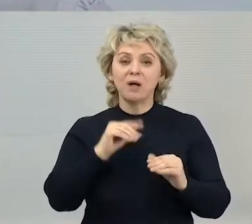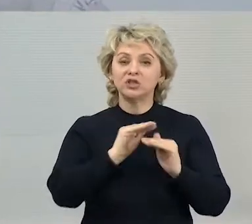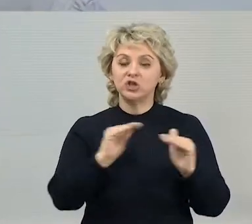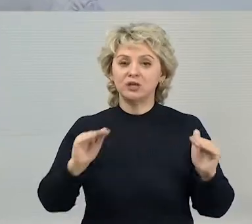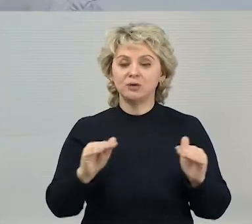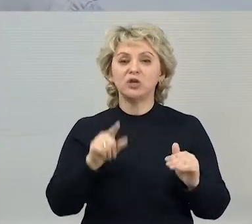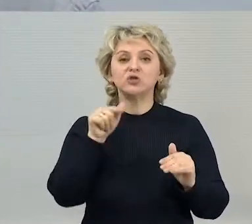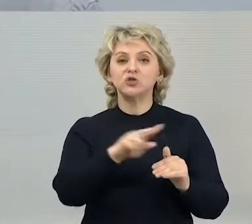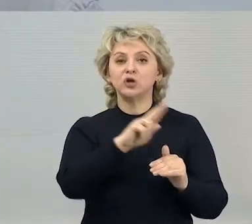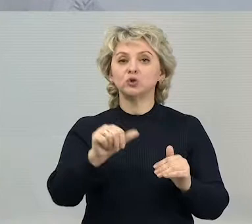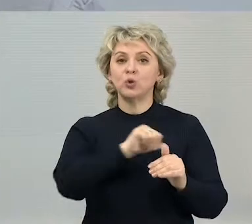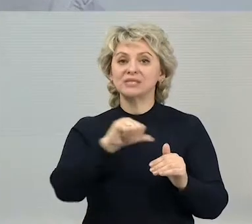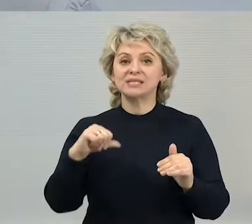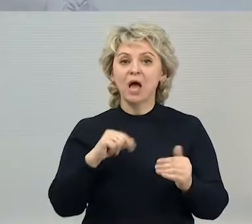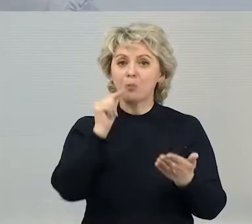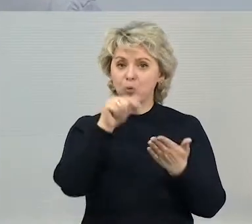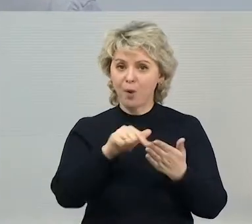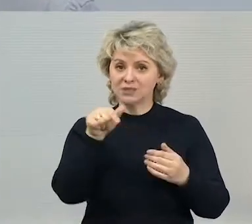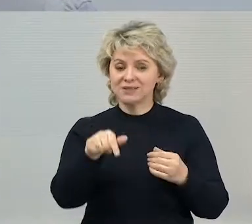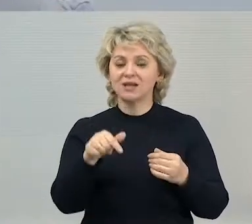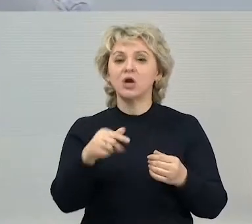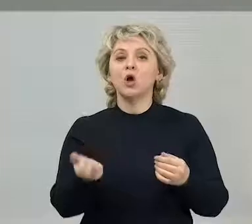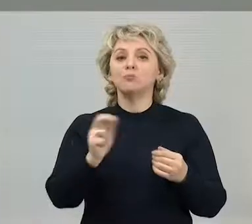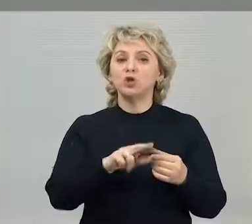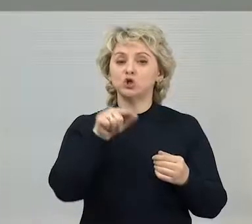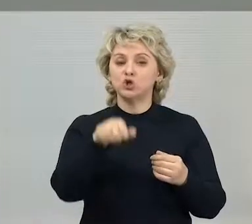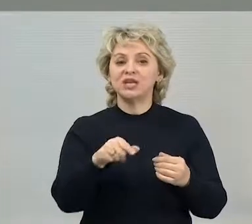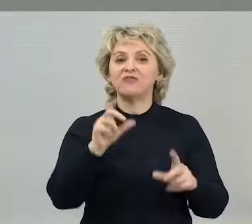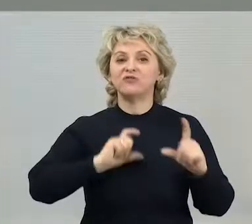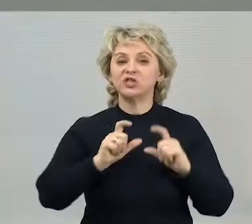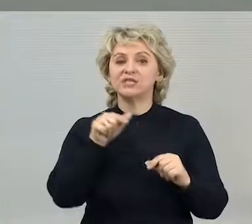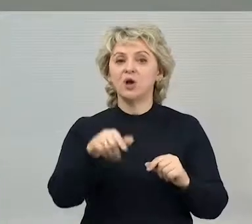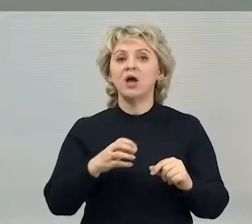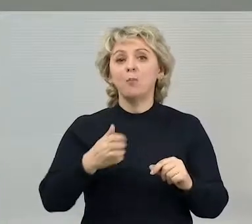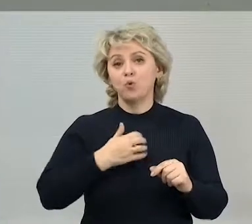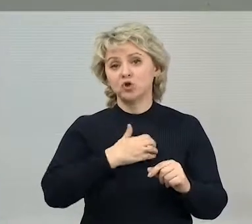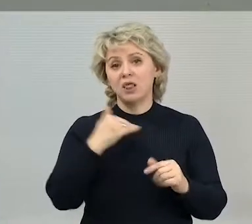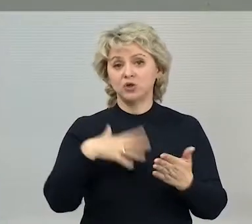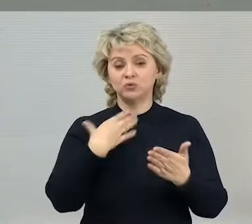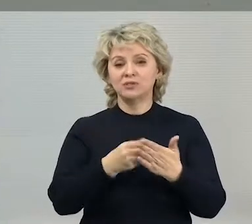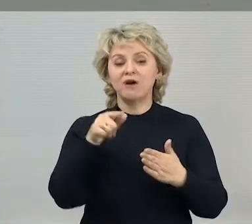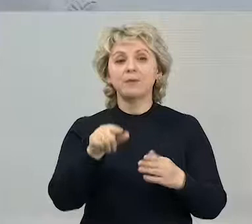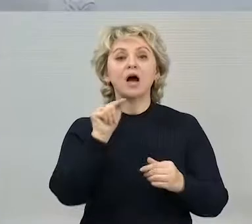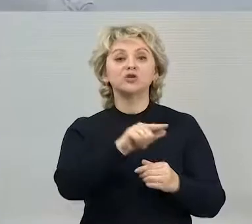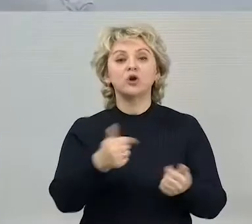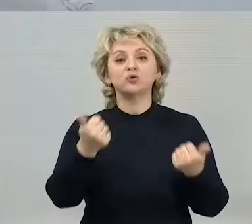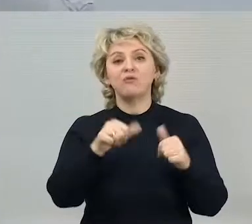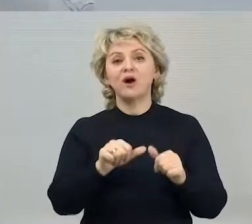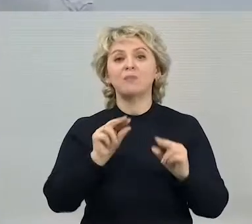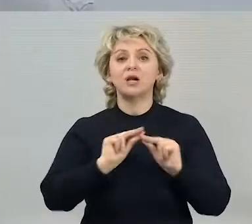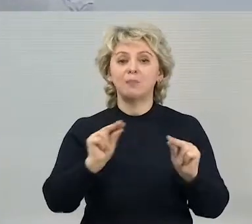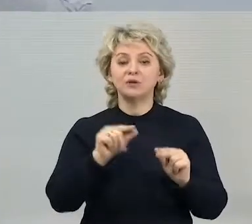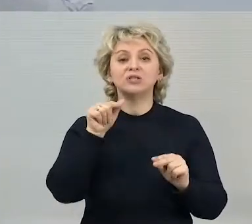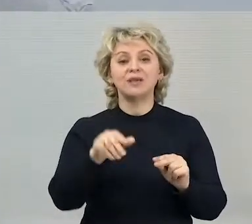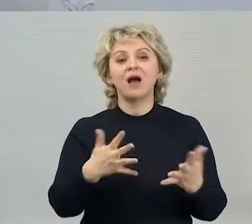ребята, ну, те, кто сам любознателен, да, вот пришли в институт по велению души, а те, кто формально преподают,